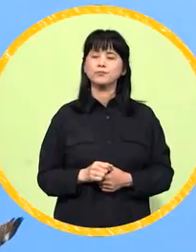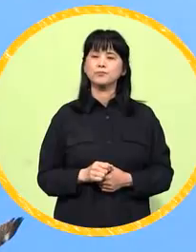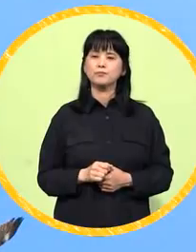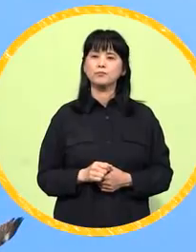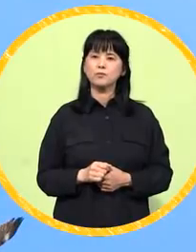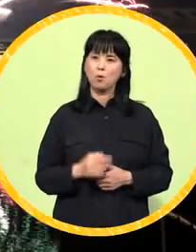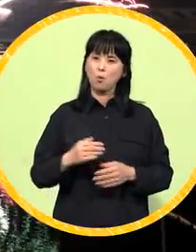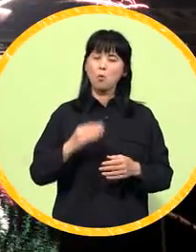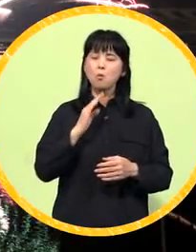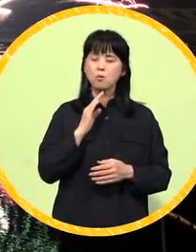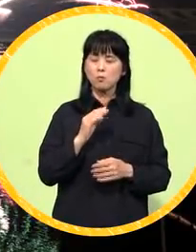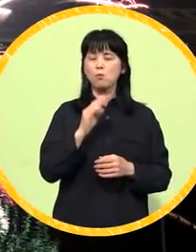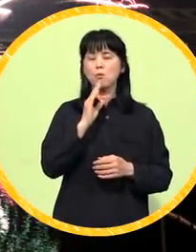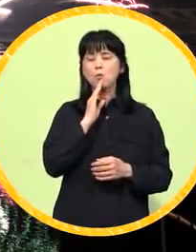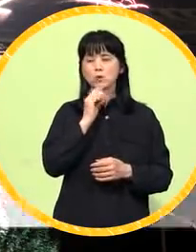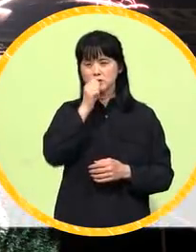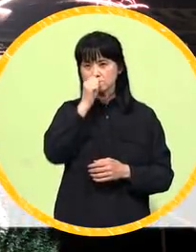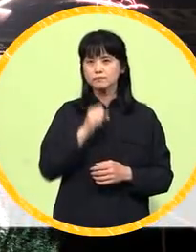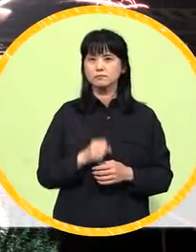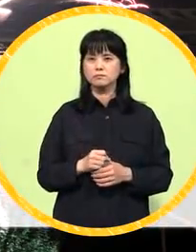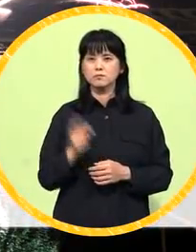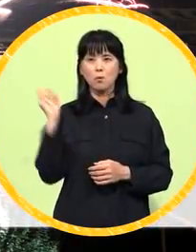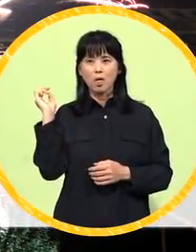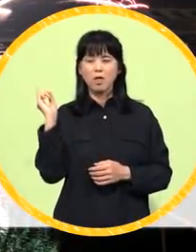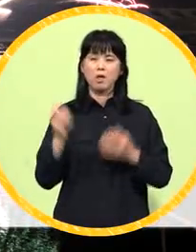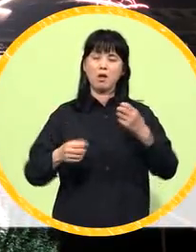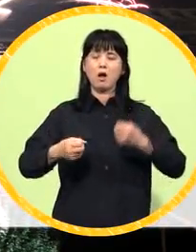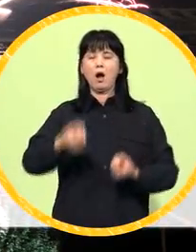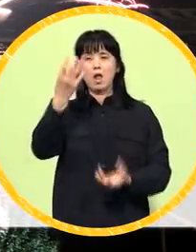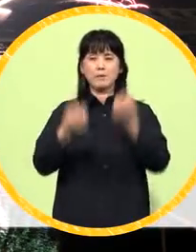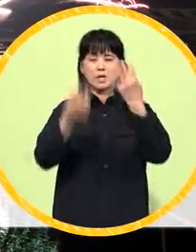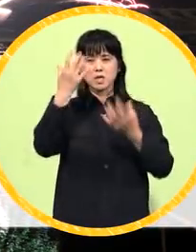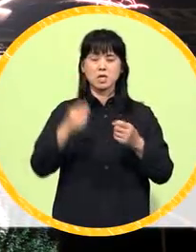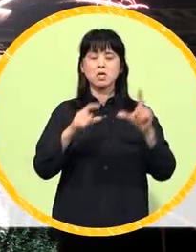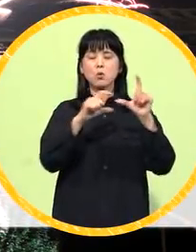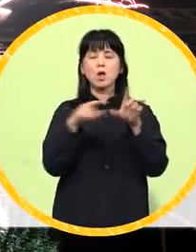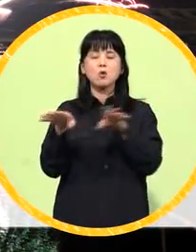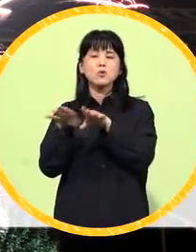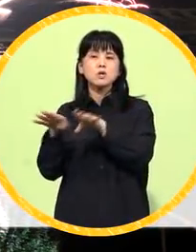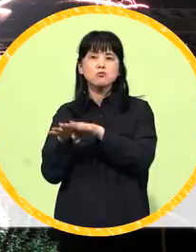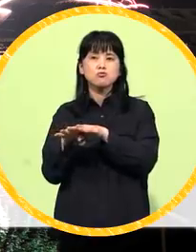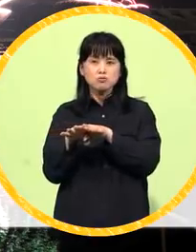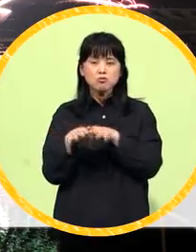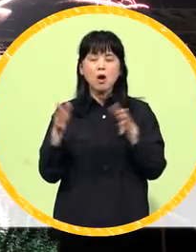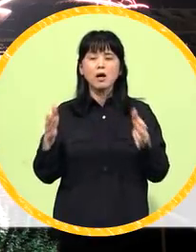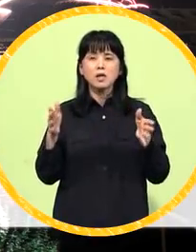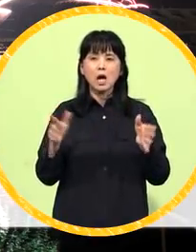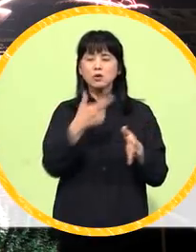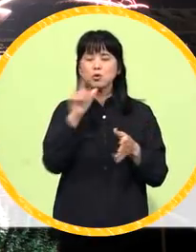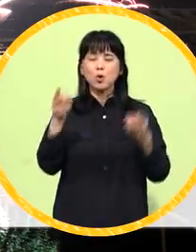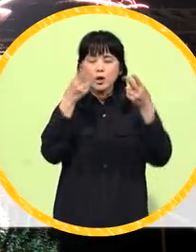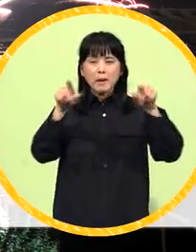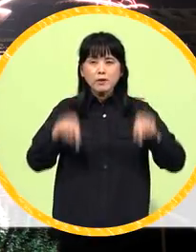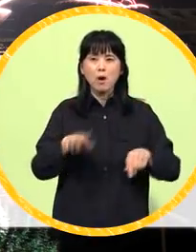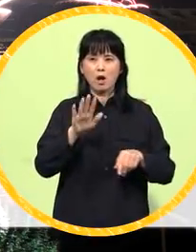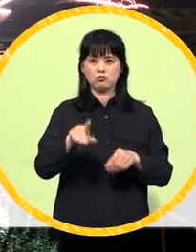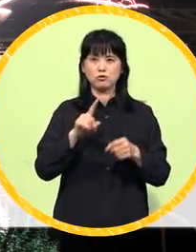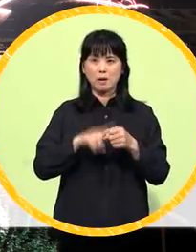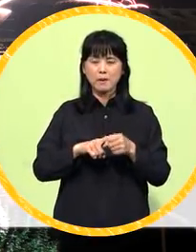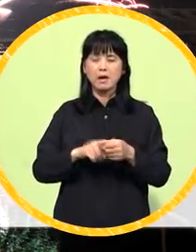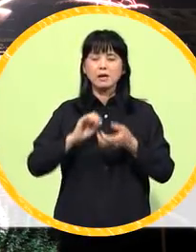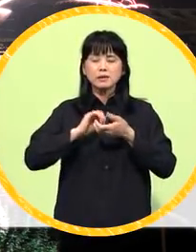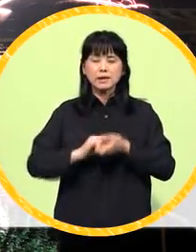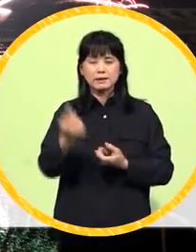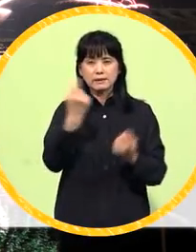とってもスリリングでいる最後の花火のようなゴールデンウィーク期間中にいろいろなイベントがございますのでぜひぜひ